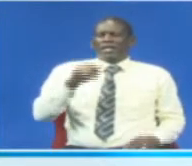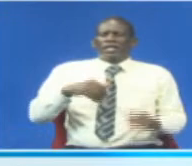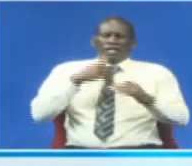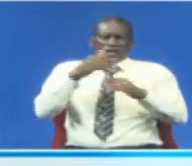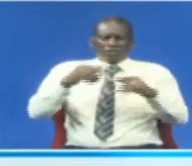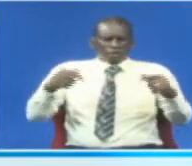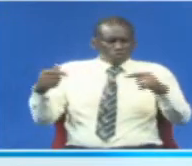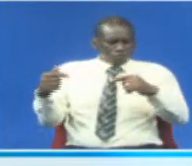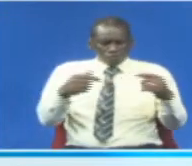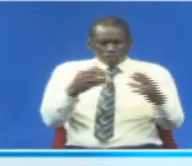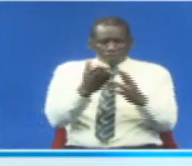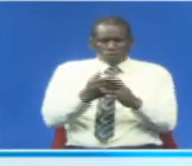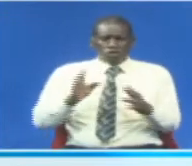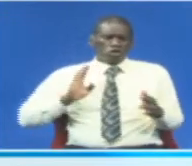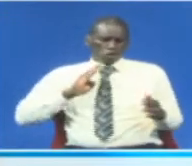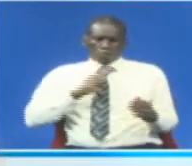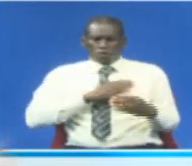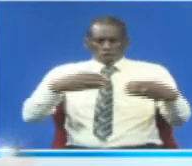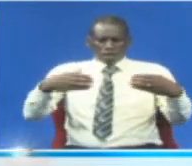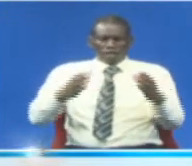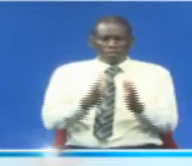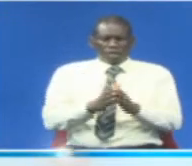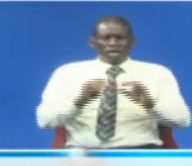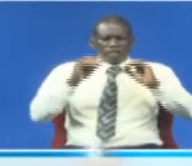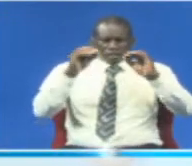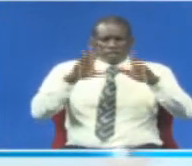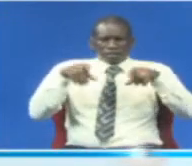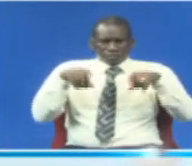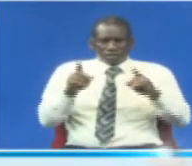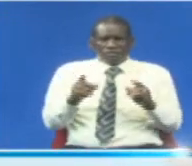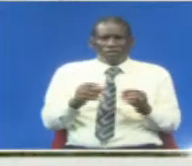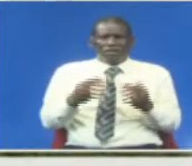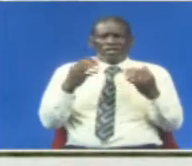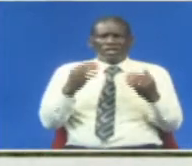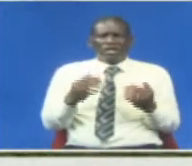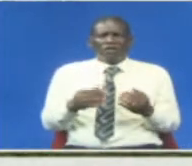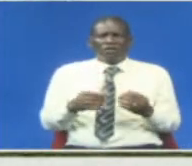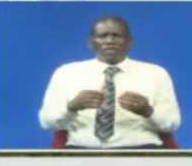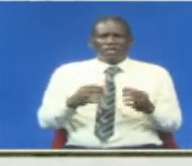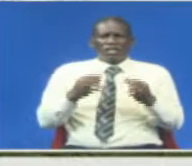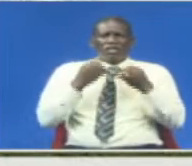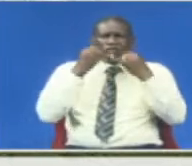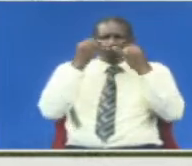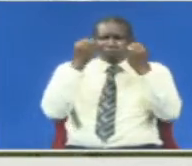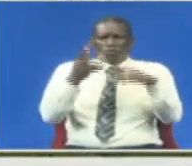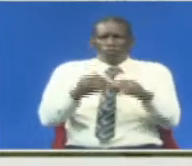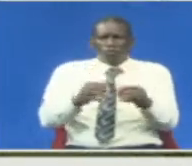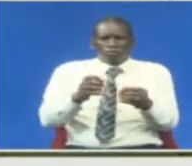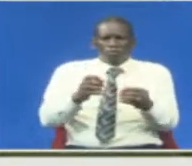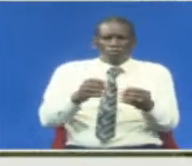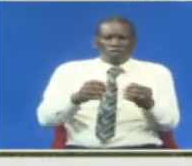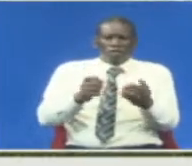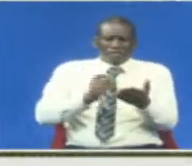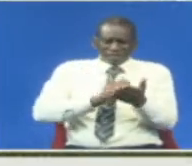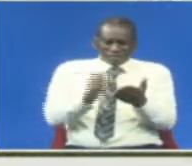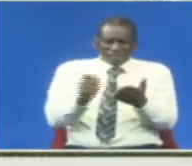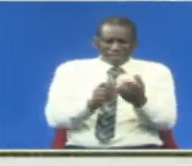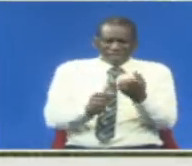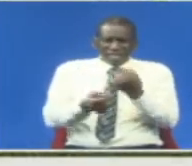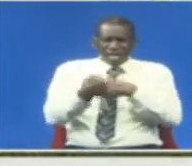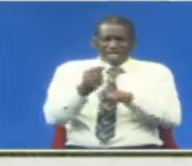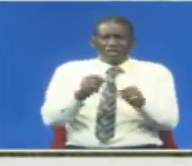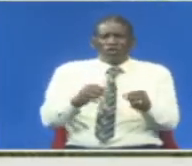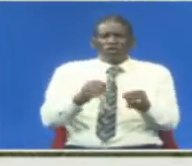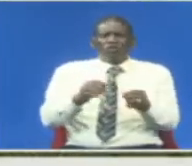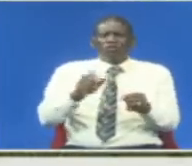baada ya makabiliano kati ya bodi ya klabu hiyo na mkufunzi mwenyewe. Taarifa iliyonukuliwa na katibu mtendaji wa klabu ya Bandari FC